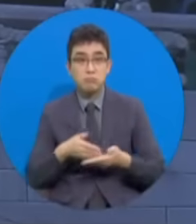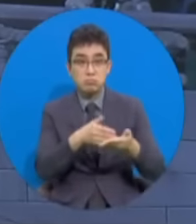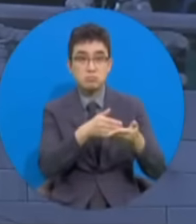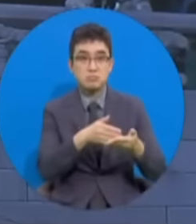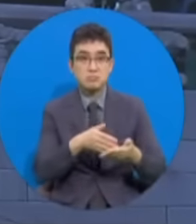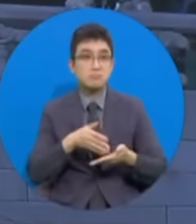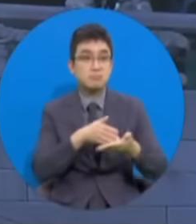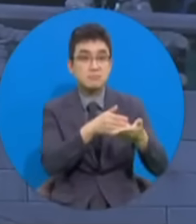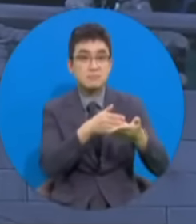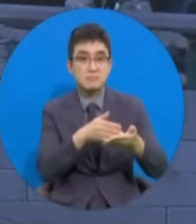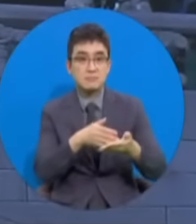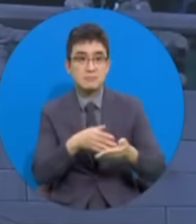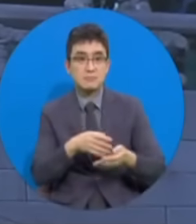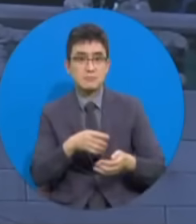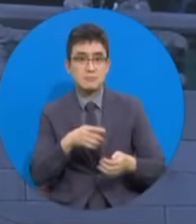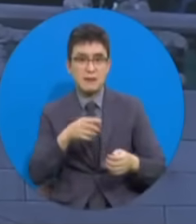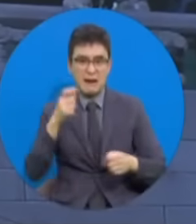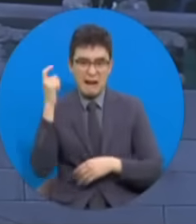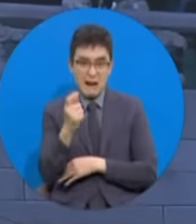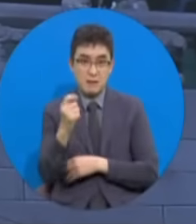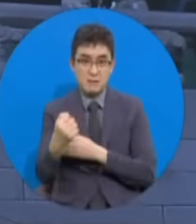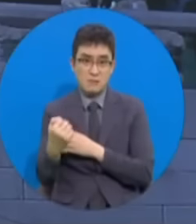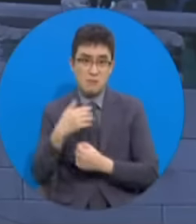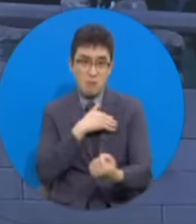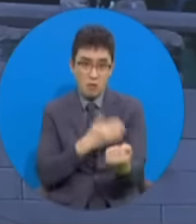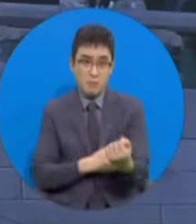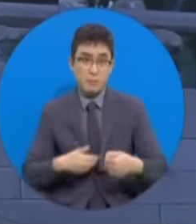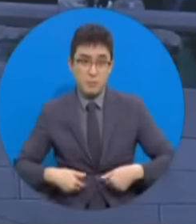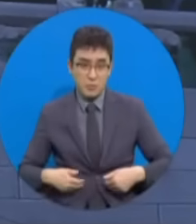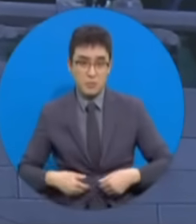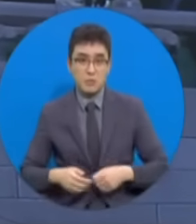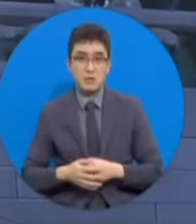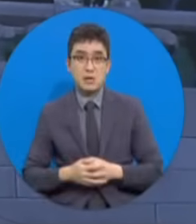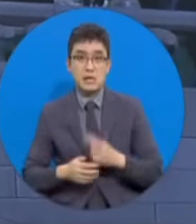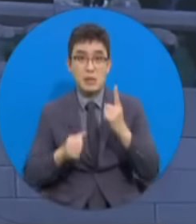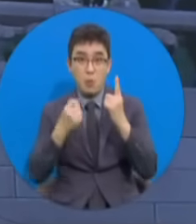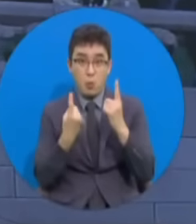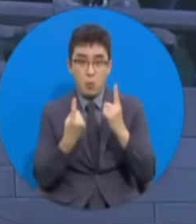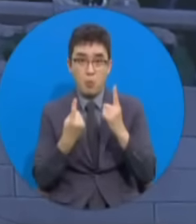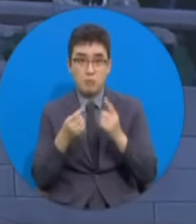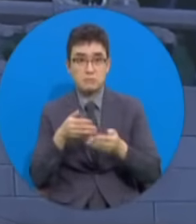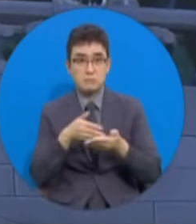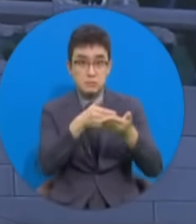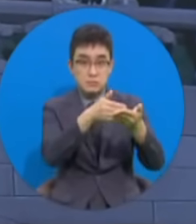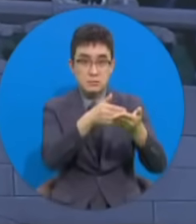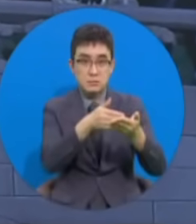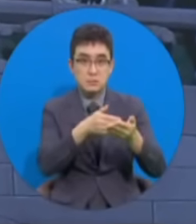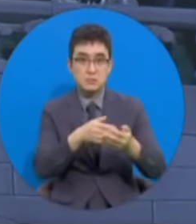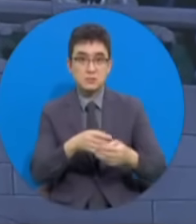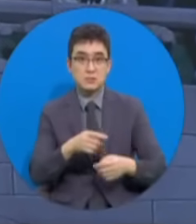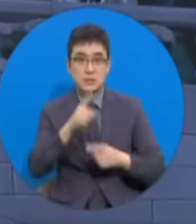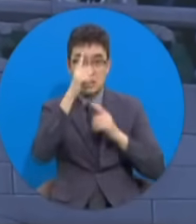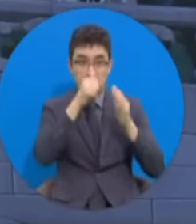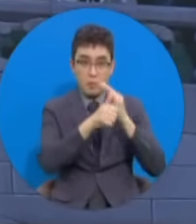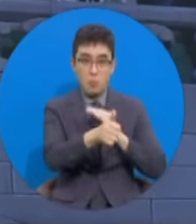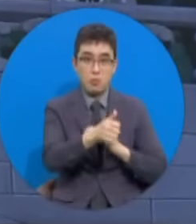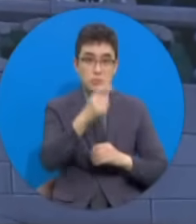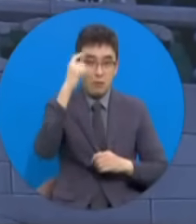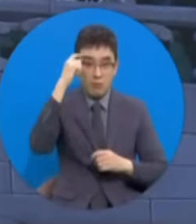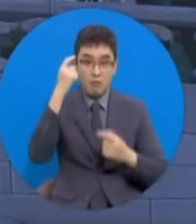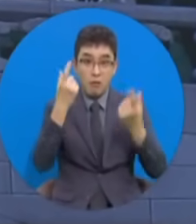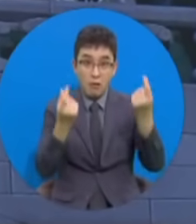불체포 특권을 포기하겠다라고 선언했는데 혁신위의 1호 혁신안이 대표의 선언과 맥을 같이 함에도